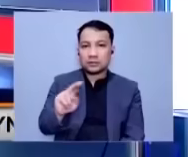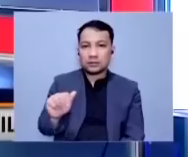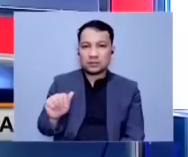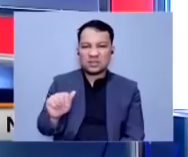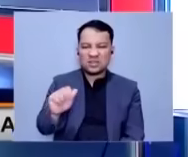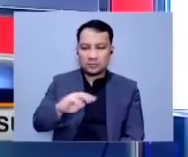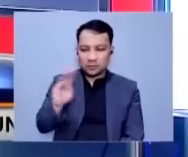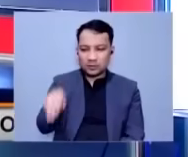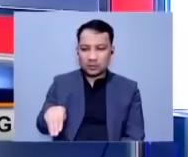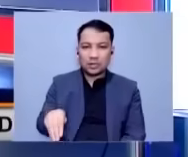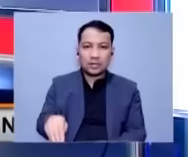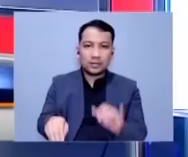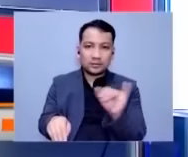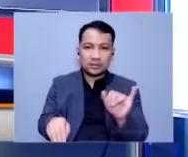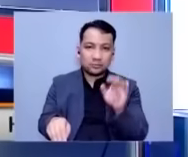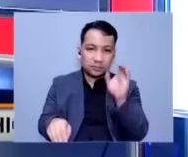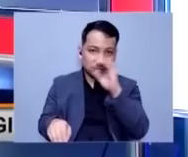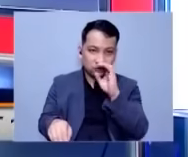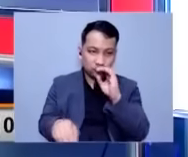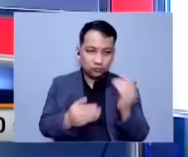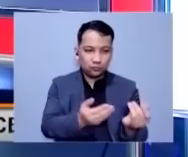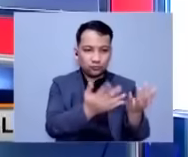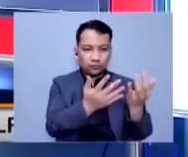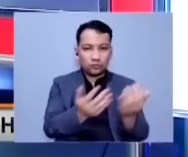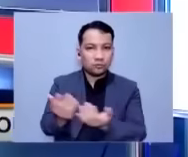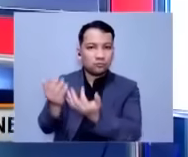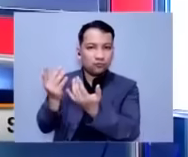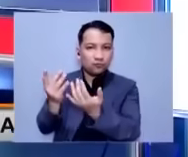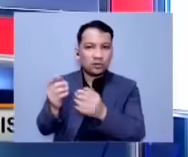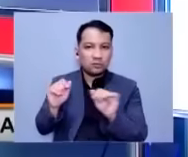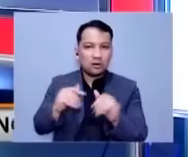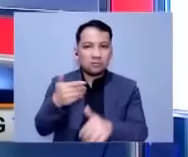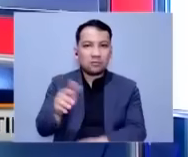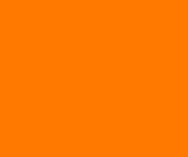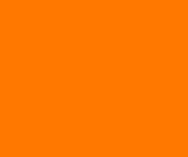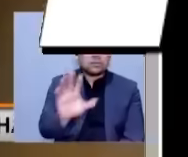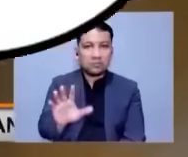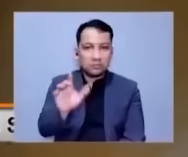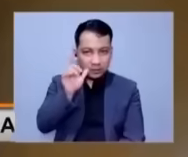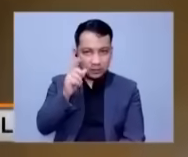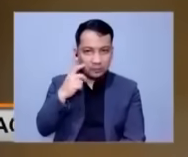Cebu, nagkasunog din. Nasa Frontline ng balitang yan si Laila Pangilinan.